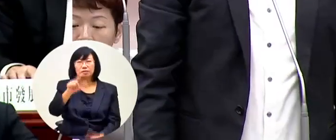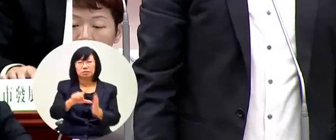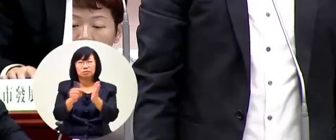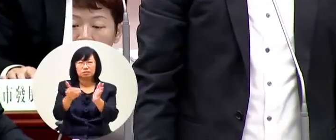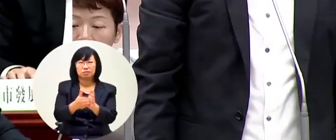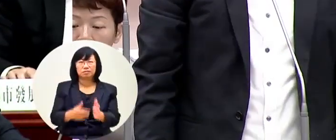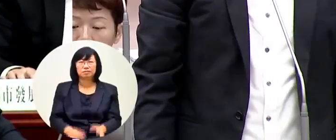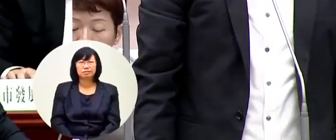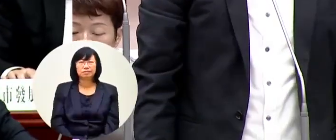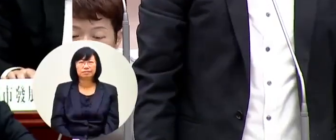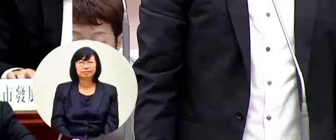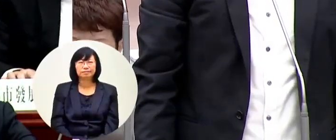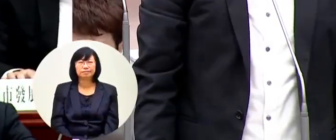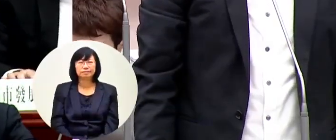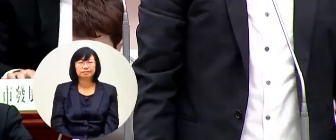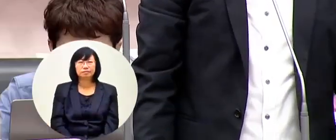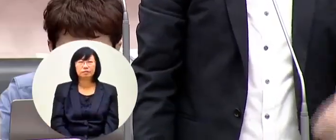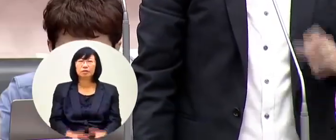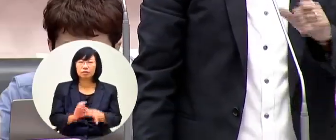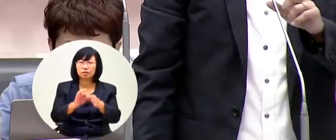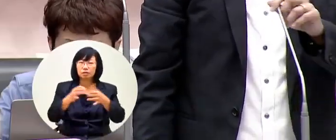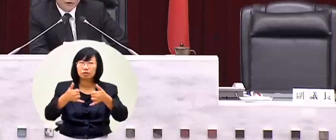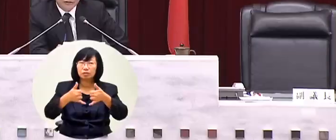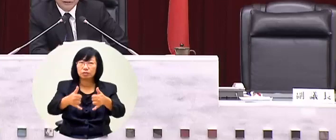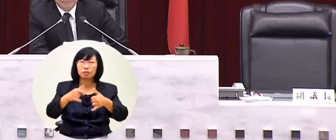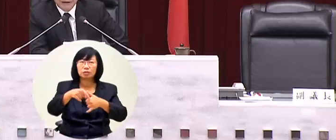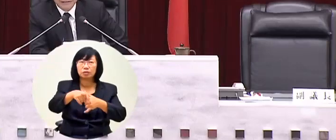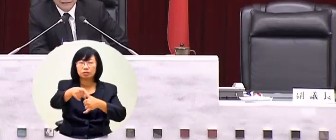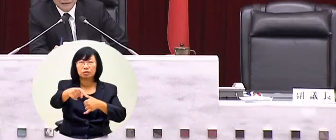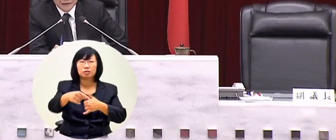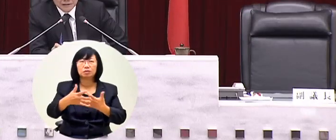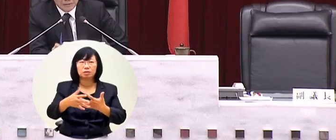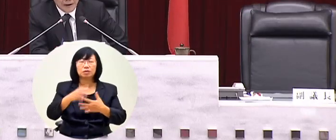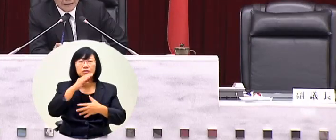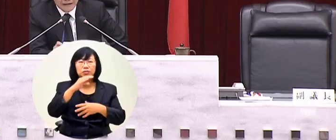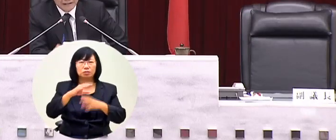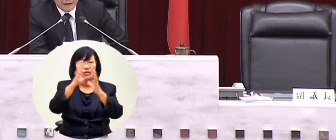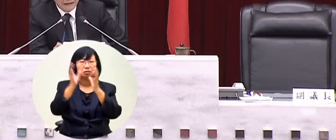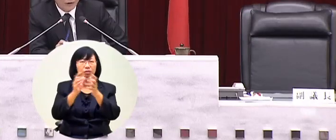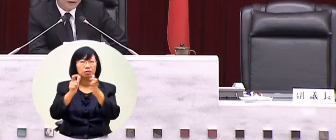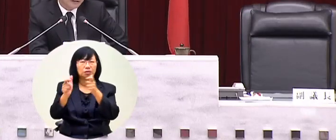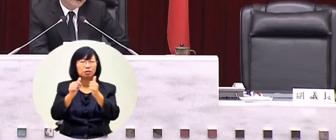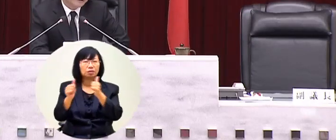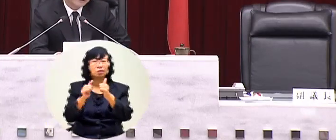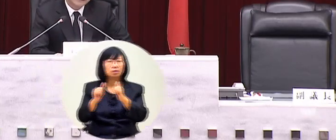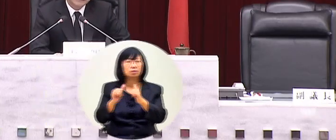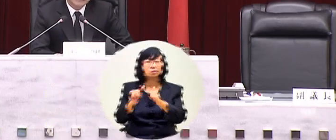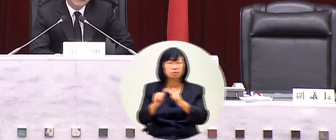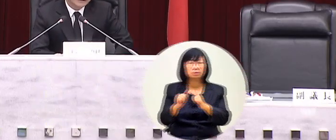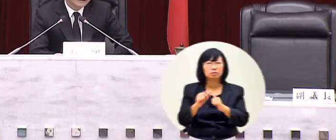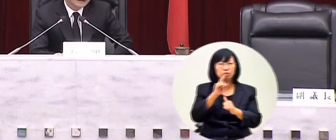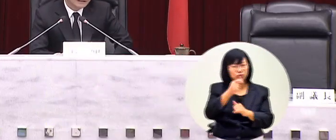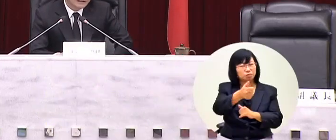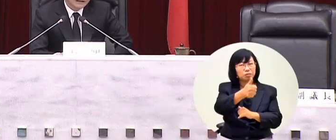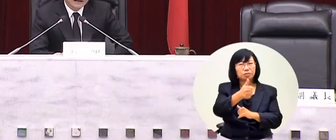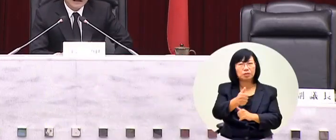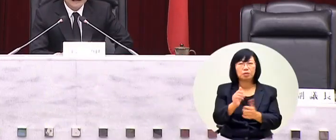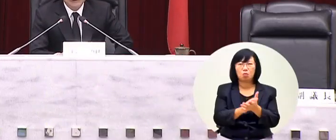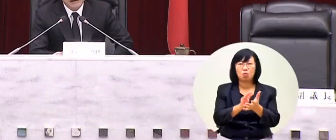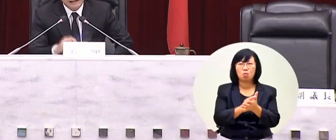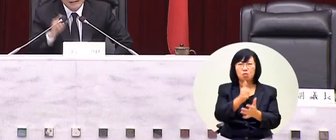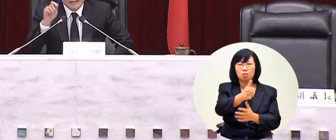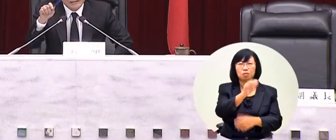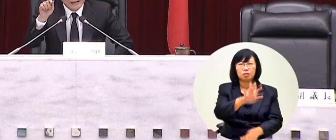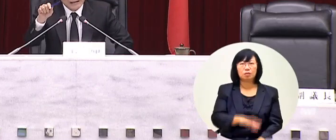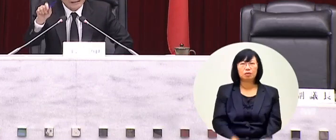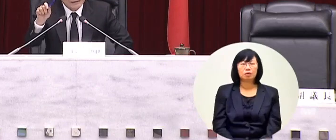时间到了。铺路理事长全高雄市的百姓，一万个拢学落的。啊，